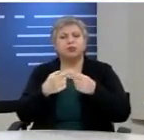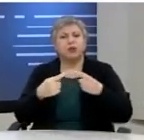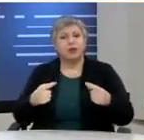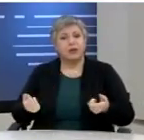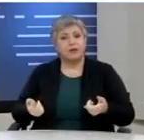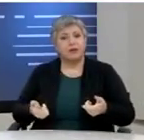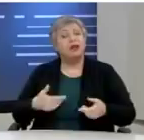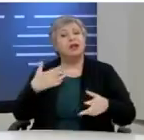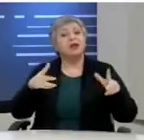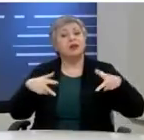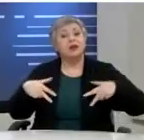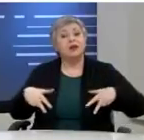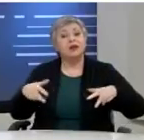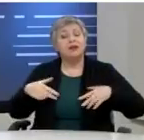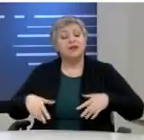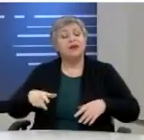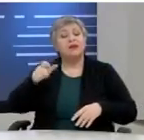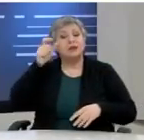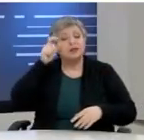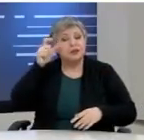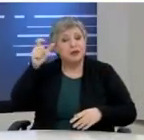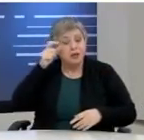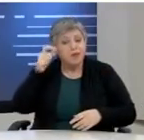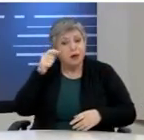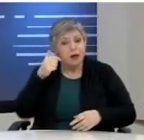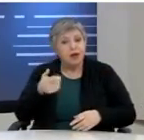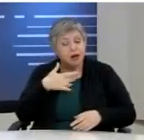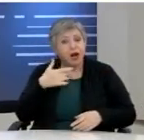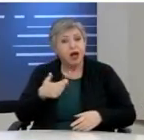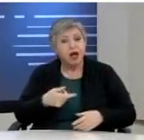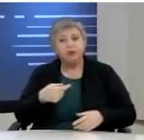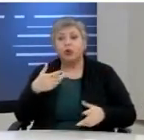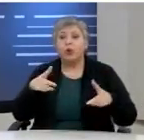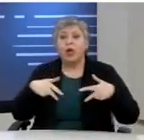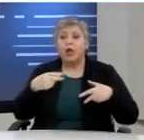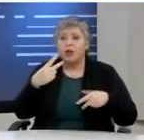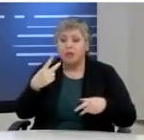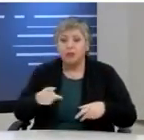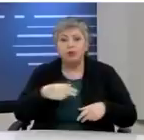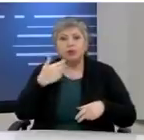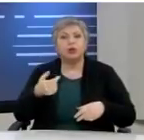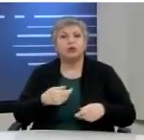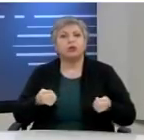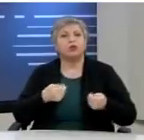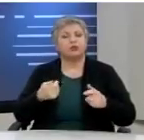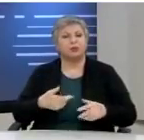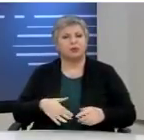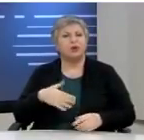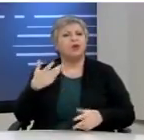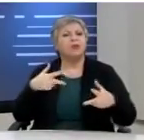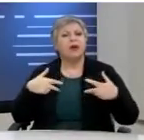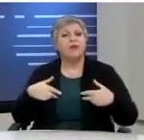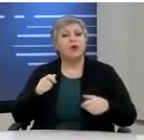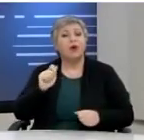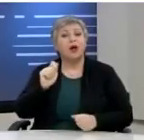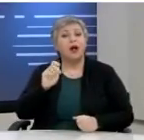Σαμαρά. Ακόμα και η κυβέρνηση του κ. Σαμαρά, η υπουργή του. Και ο κύριος Αβραμόπουλος,